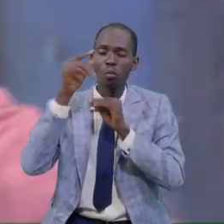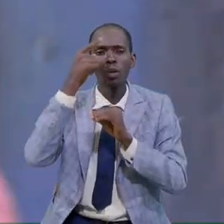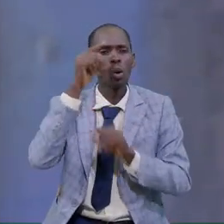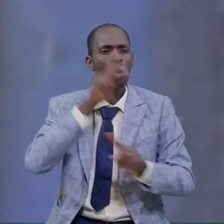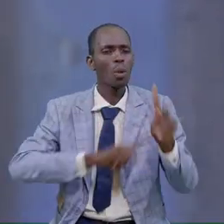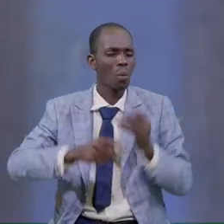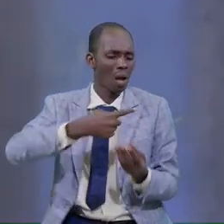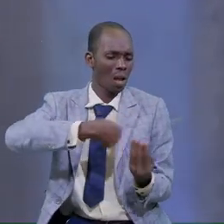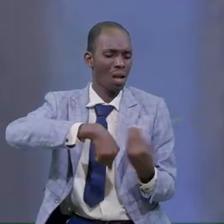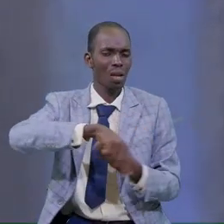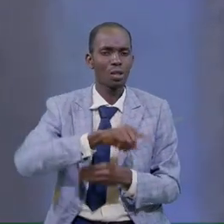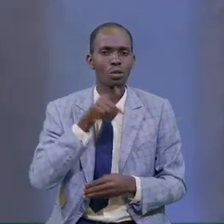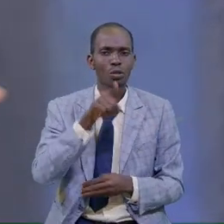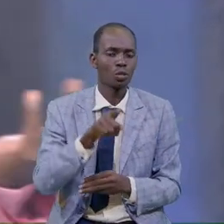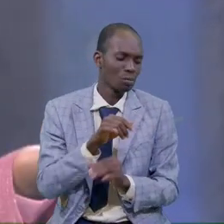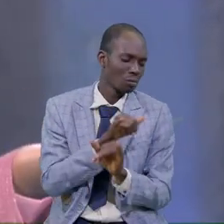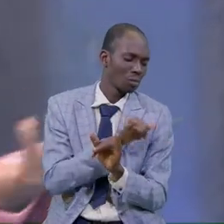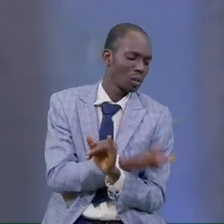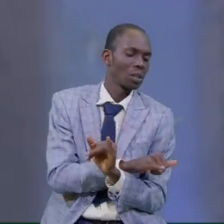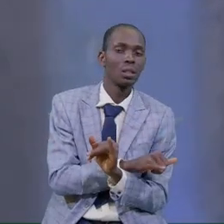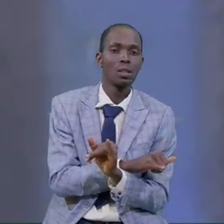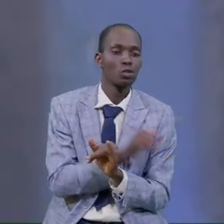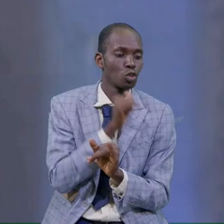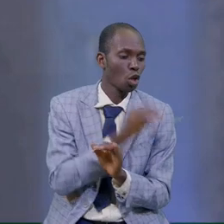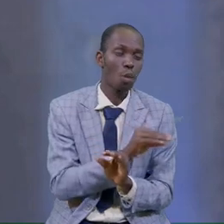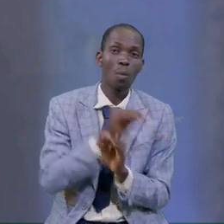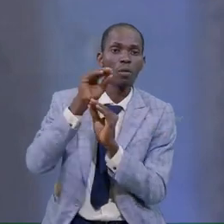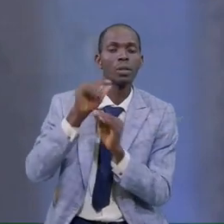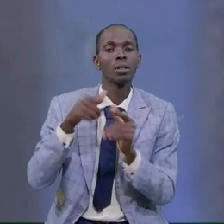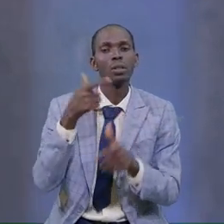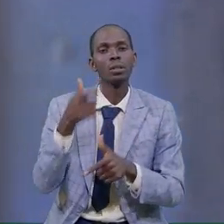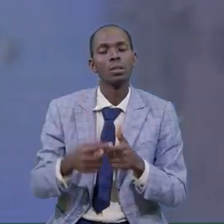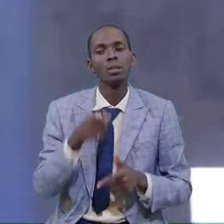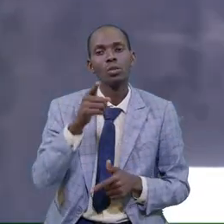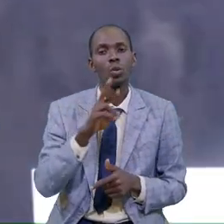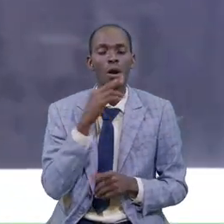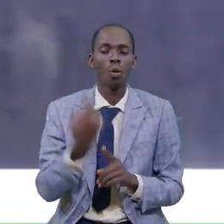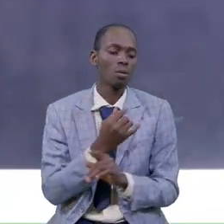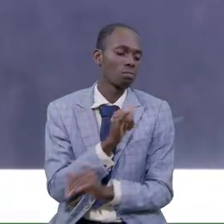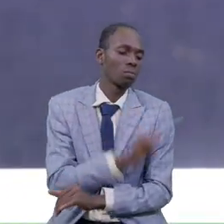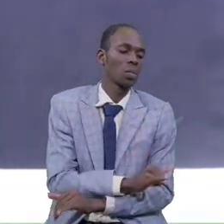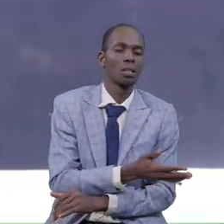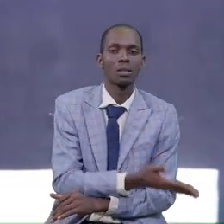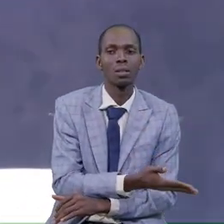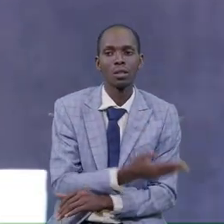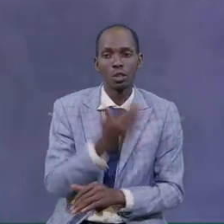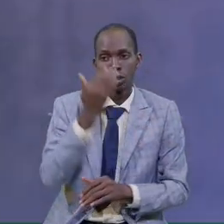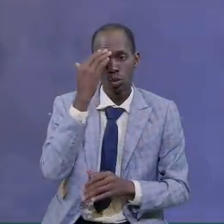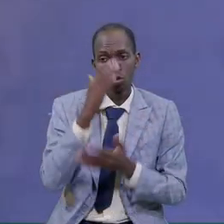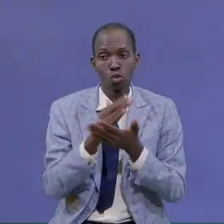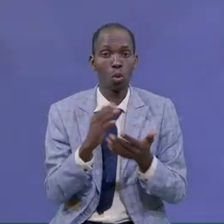toi. Et ils n'avancent pas. Et toi aussi, tu n'es là. Je connais certaines